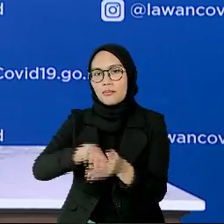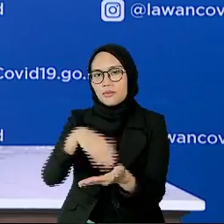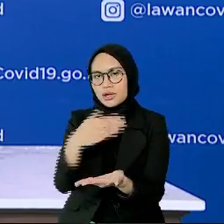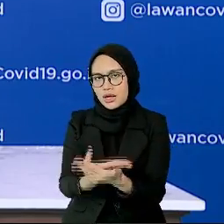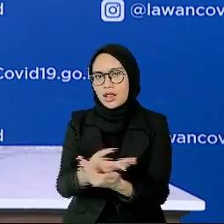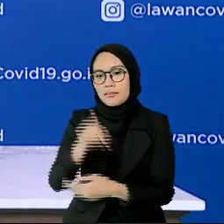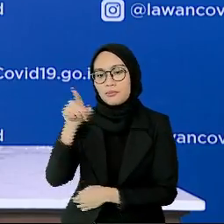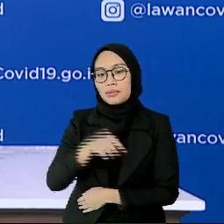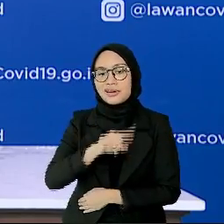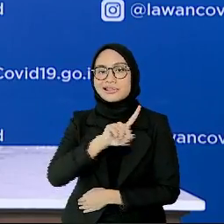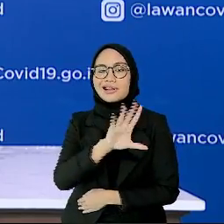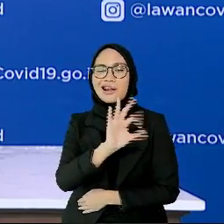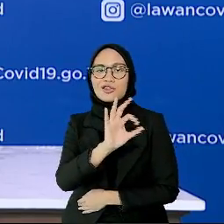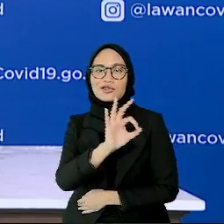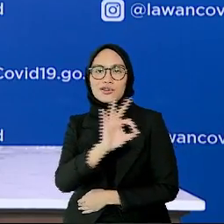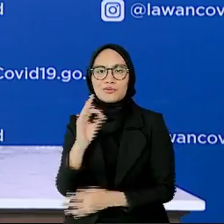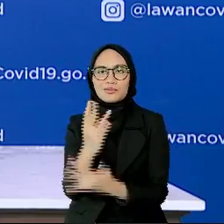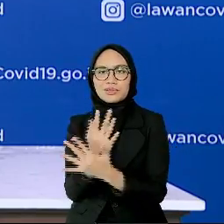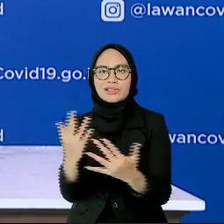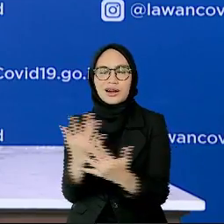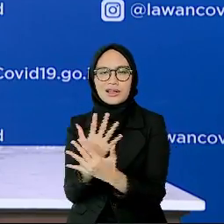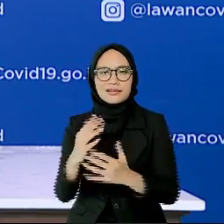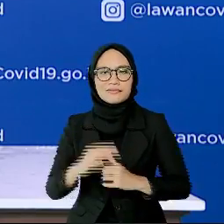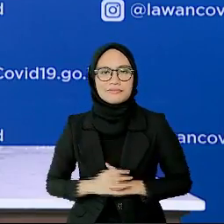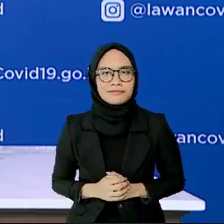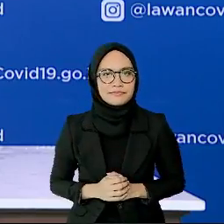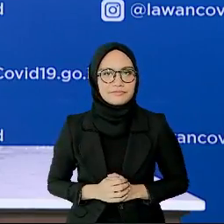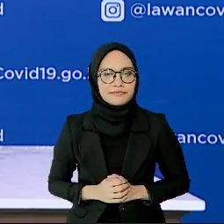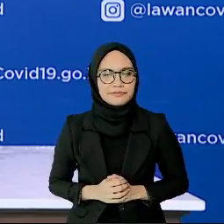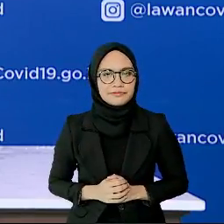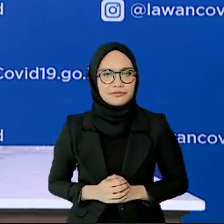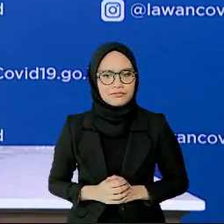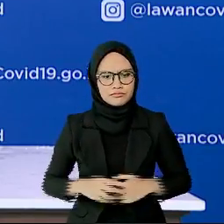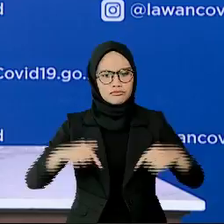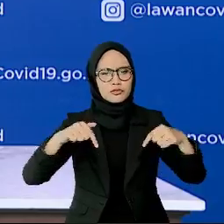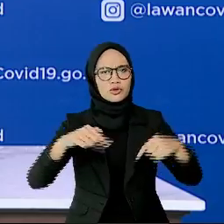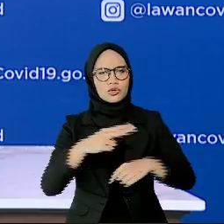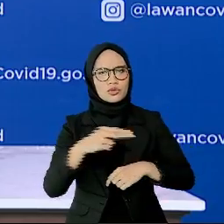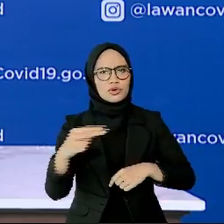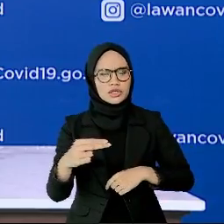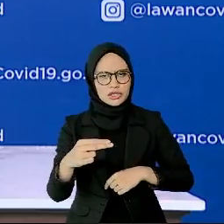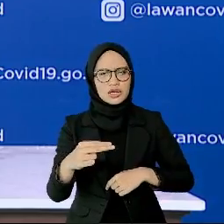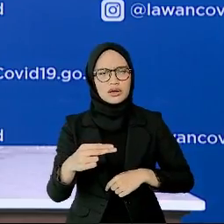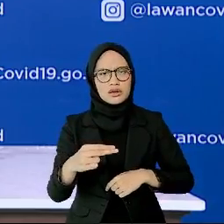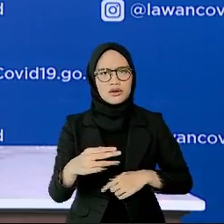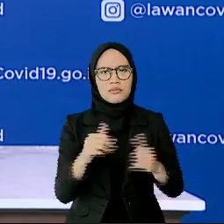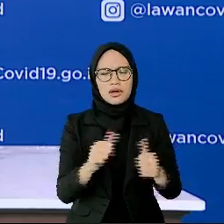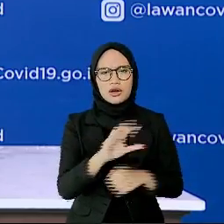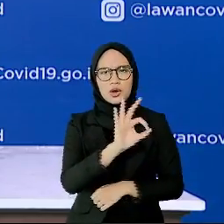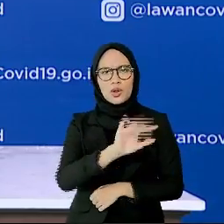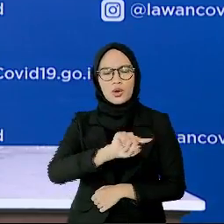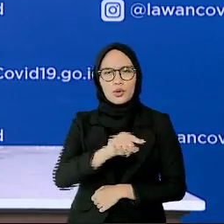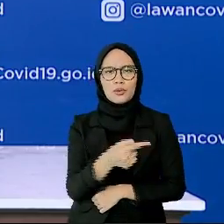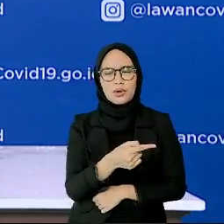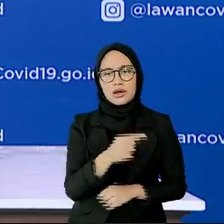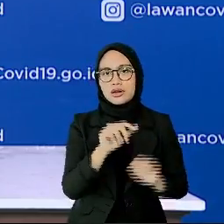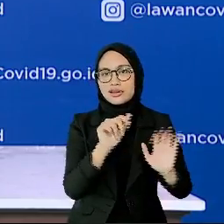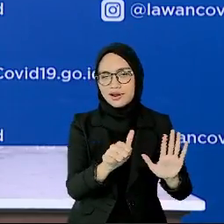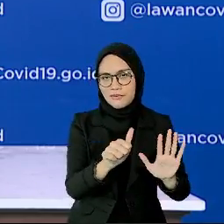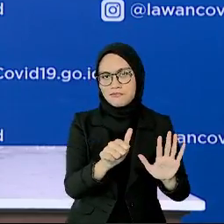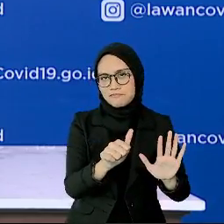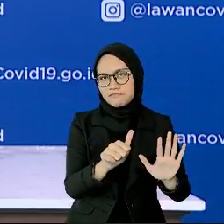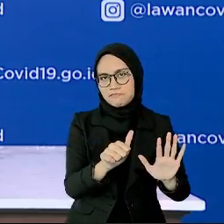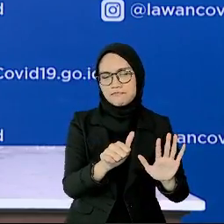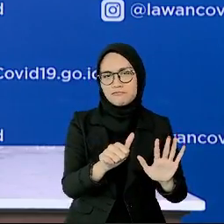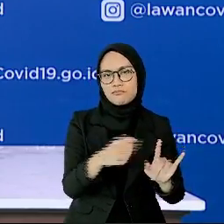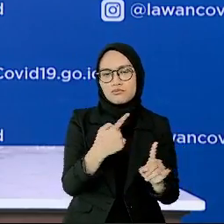Yang kedua yaitu berdasarkan kapasitas respon yang tergolong cukup baik, yaitu 0,67% positivity rate per